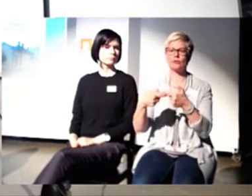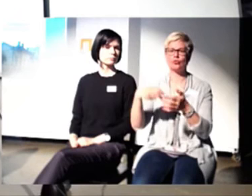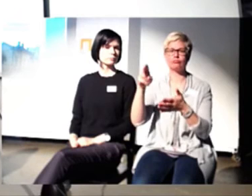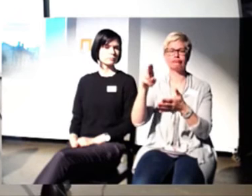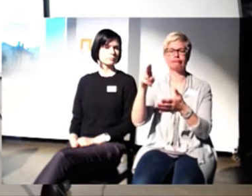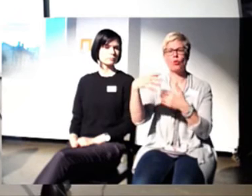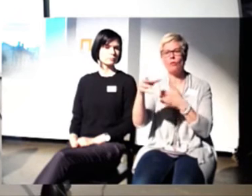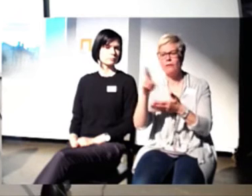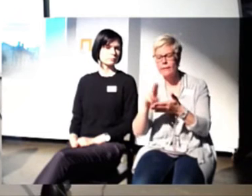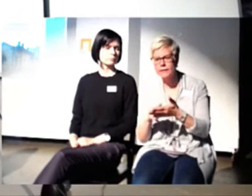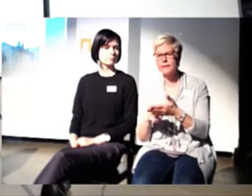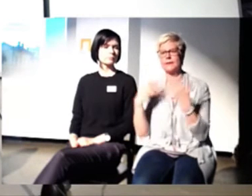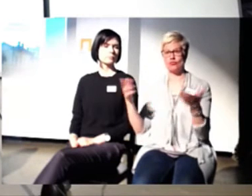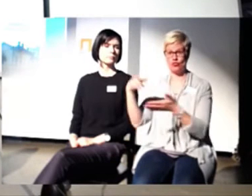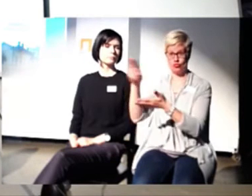Ja